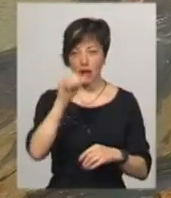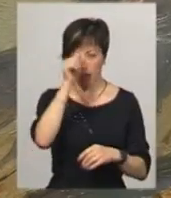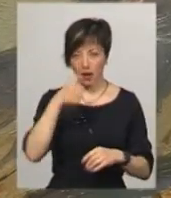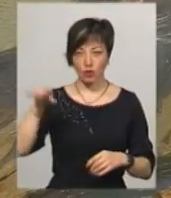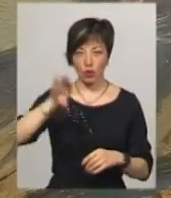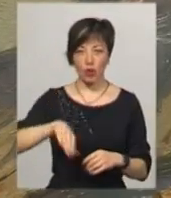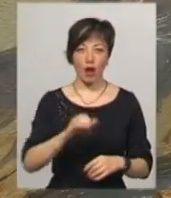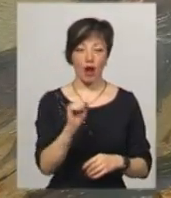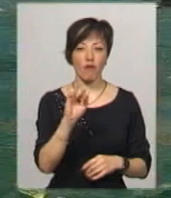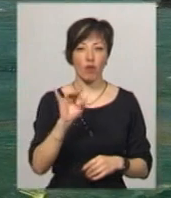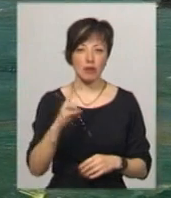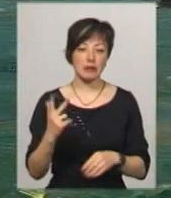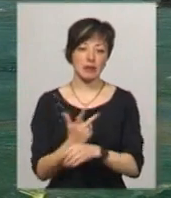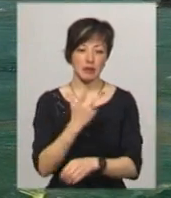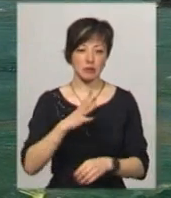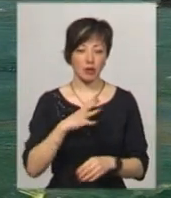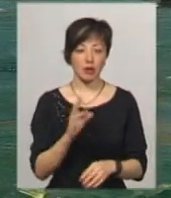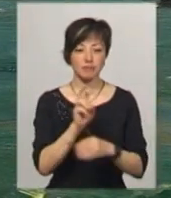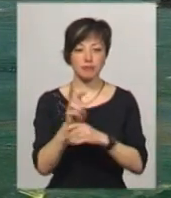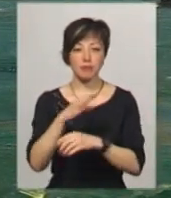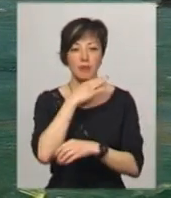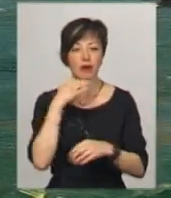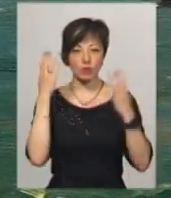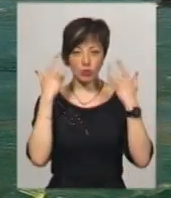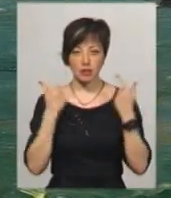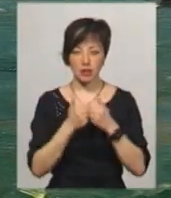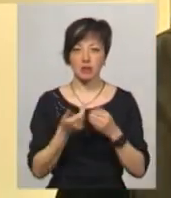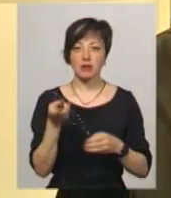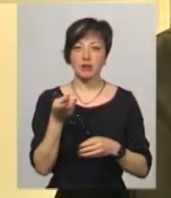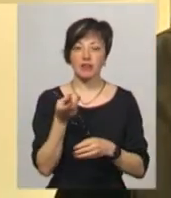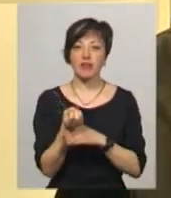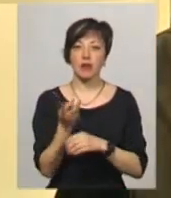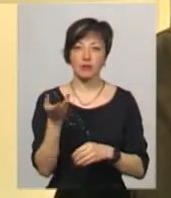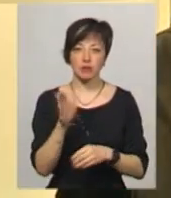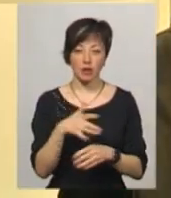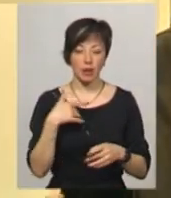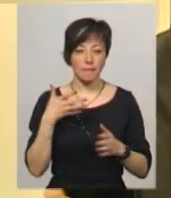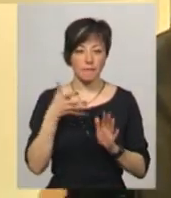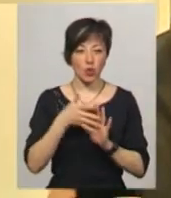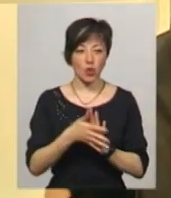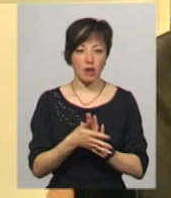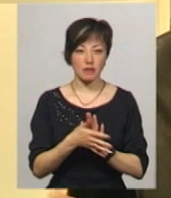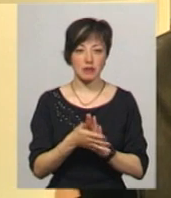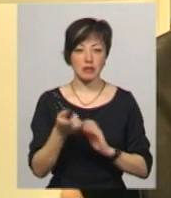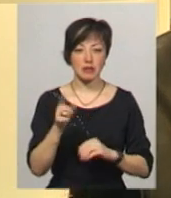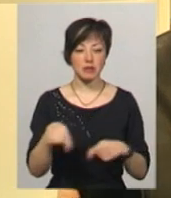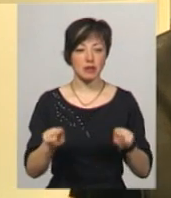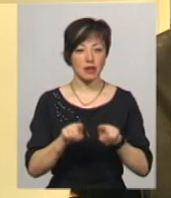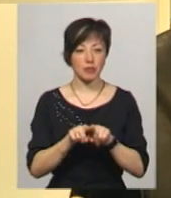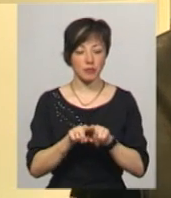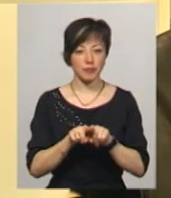побував тричі. Вдалося відвідати багато монастирів, з яких зобразив 12. Я пройнявся тим таким